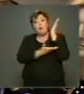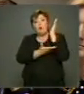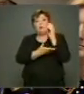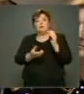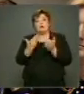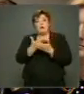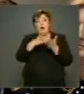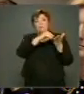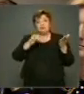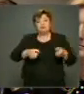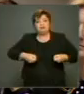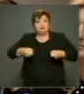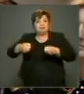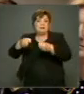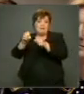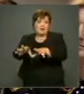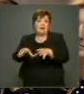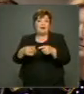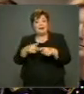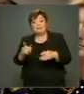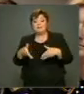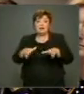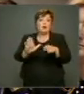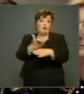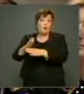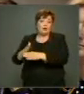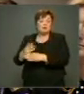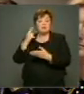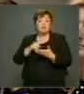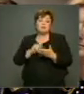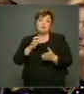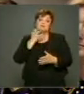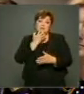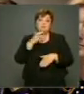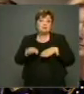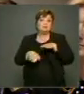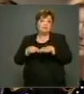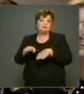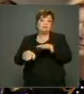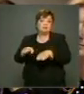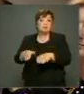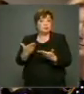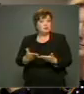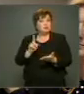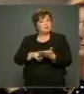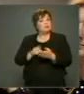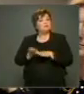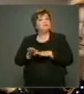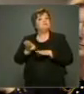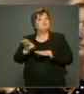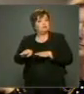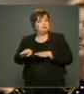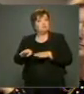sitä viedään eteenpäin tienkorjaukseen. Mennään askel kerrallaan, ja nyt on oikeasti otettu askel siihen suuntaan, että